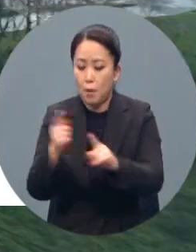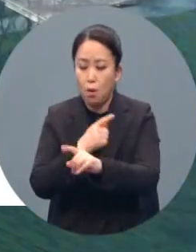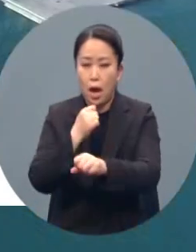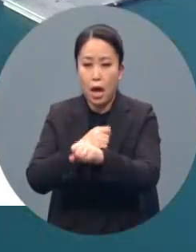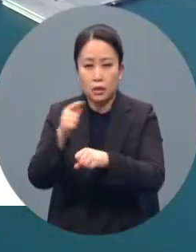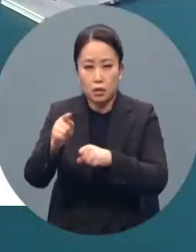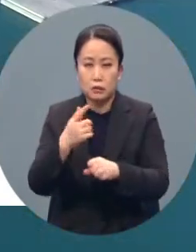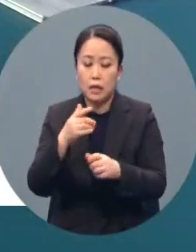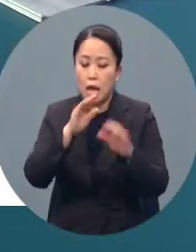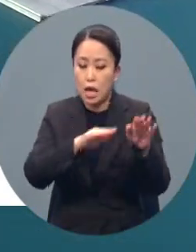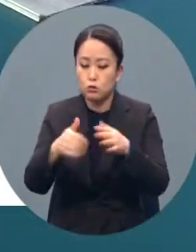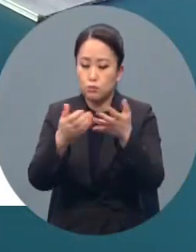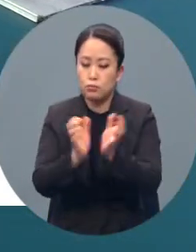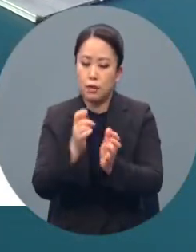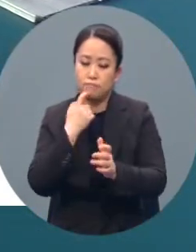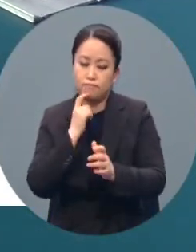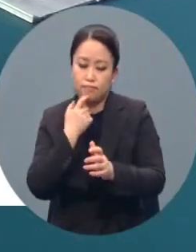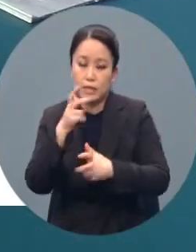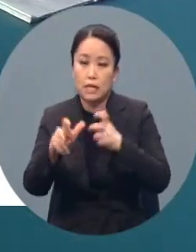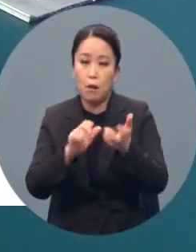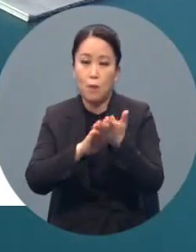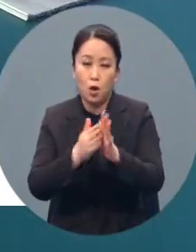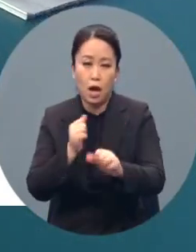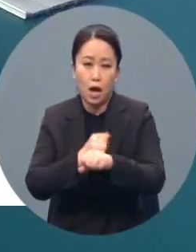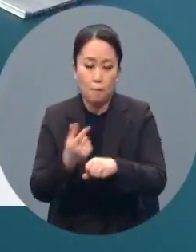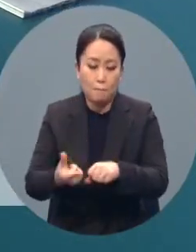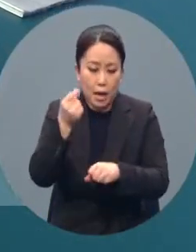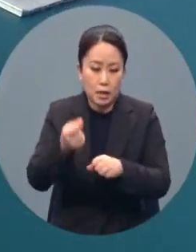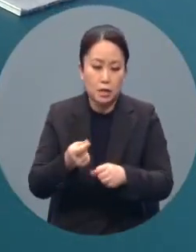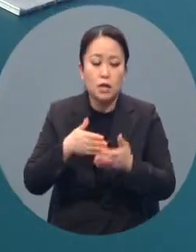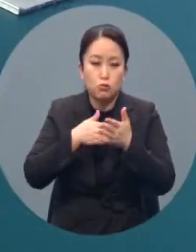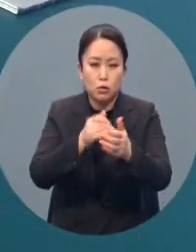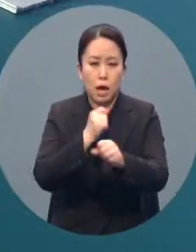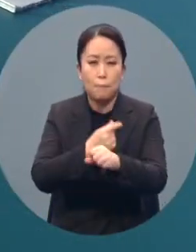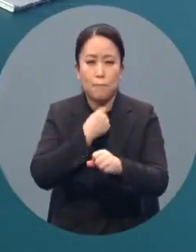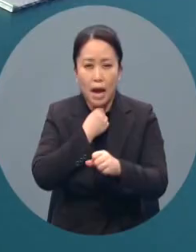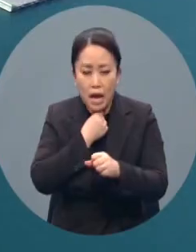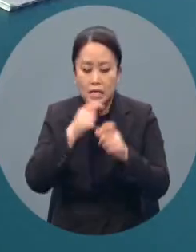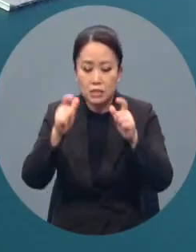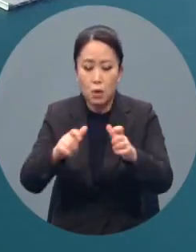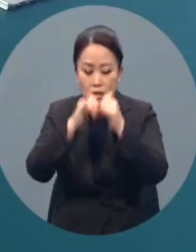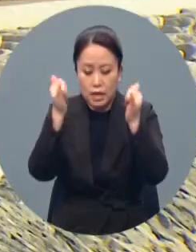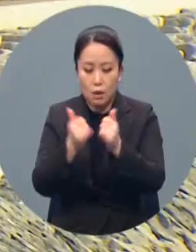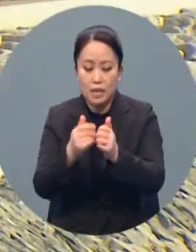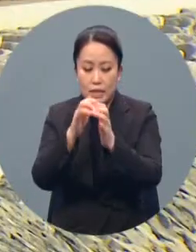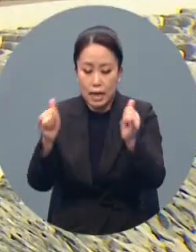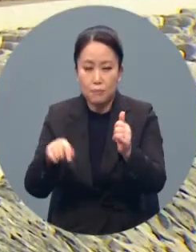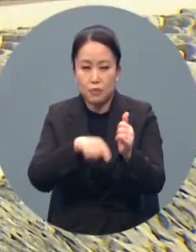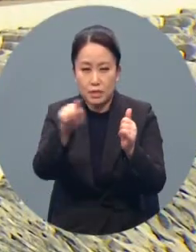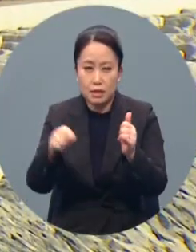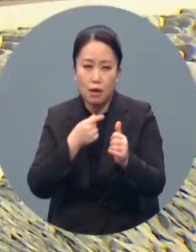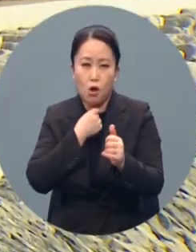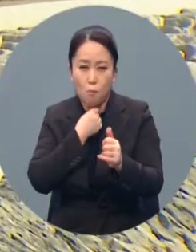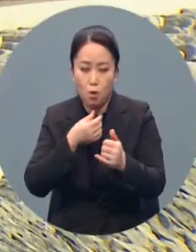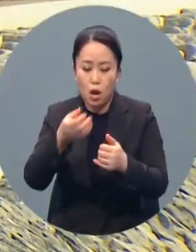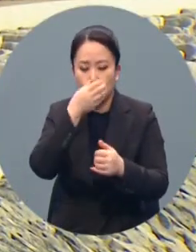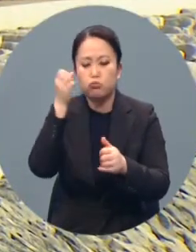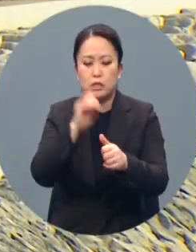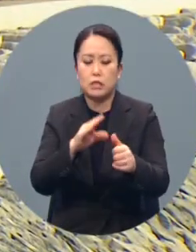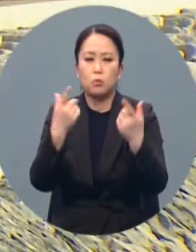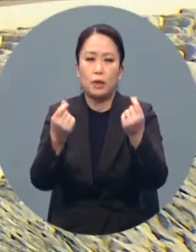무리한 사업 변경으로 조속한 사업 추진을 바라는 지역 사회의 염원을 무시한다는 시민들의 질타가